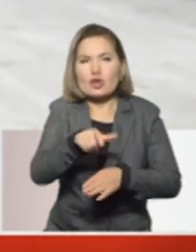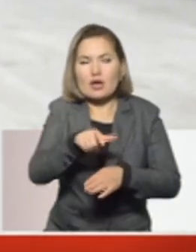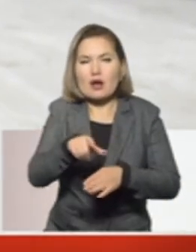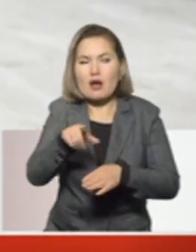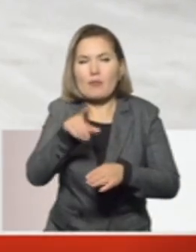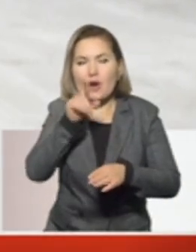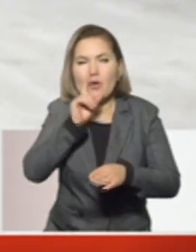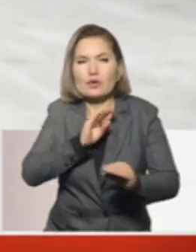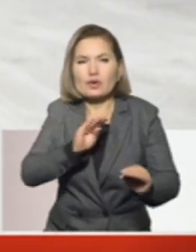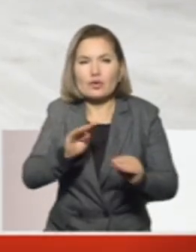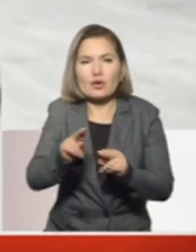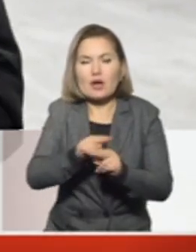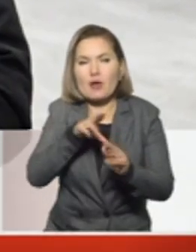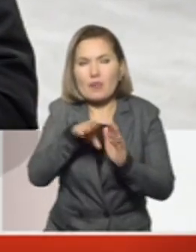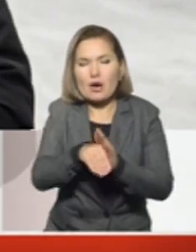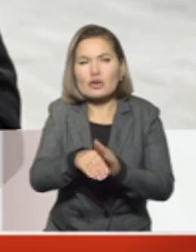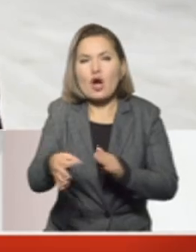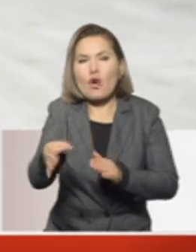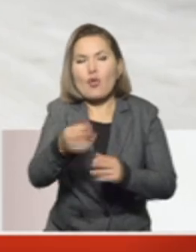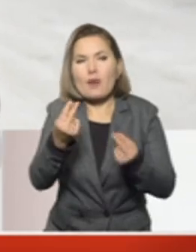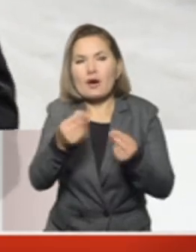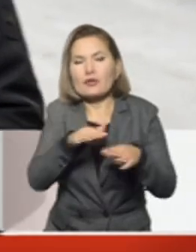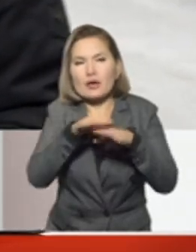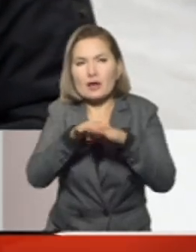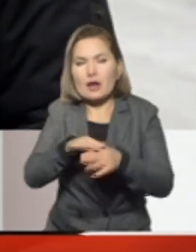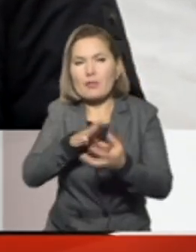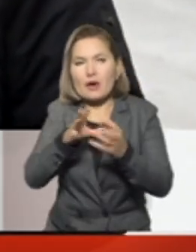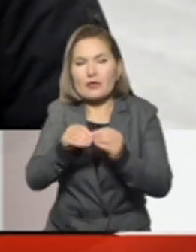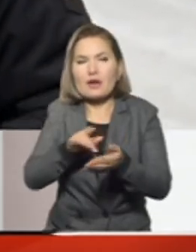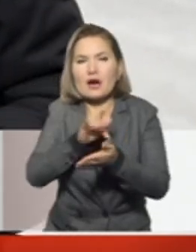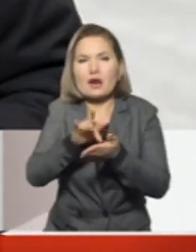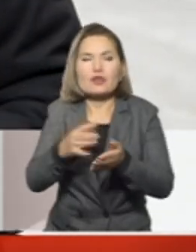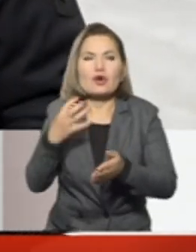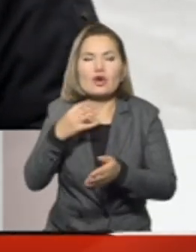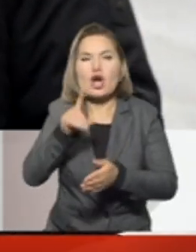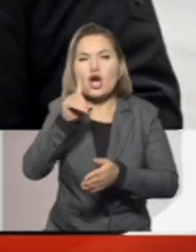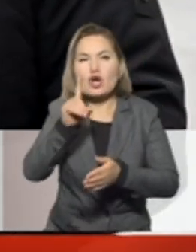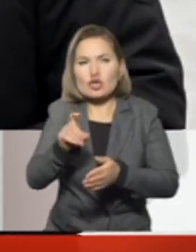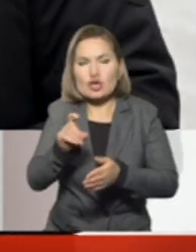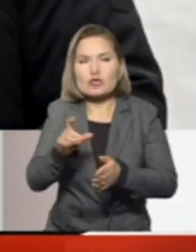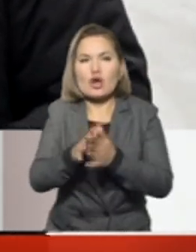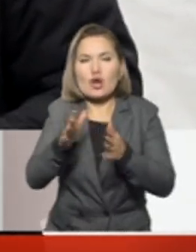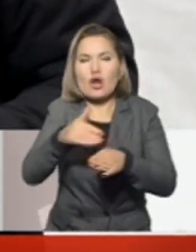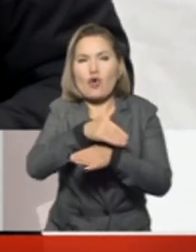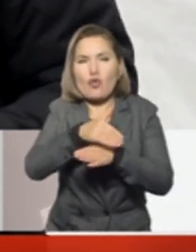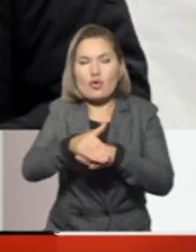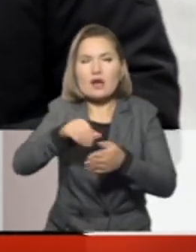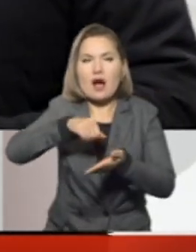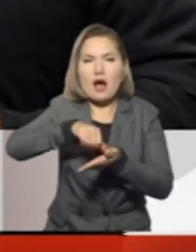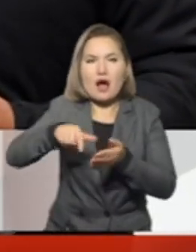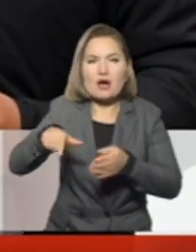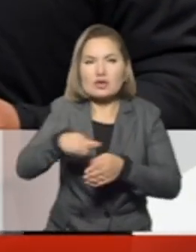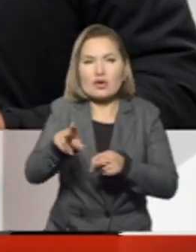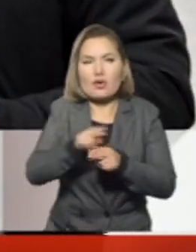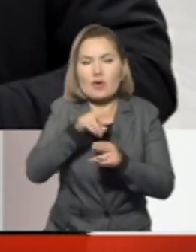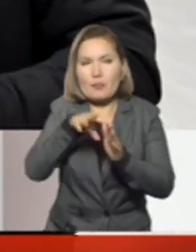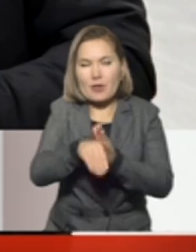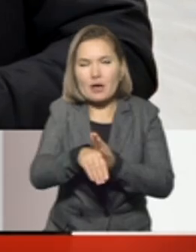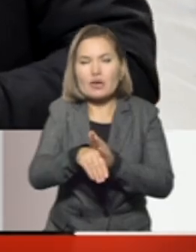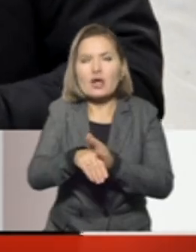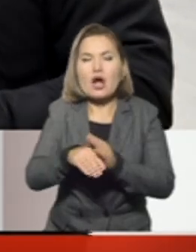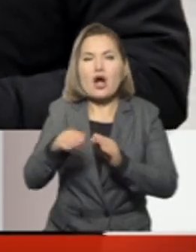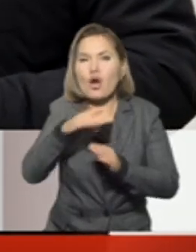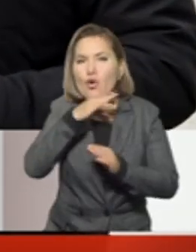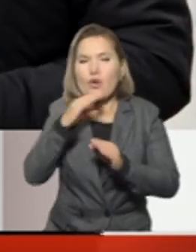инфрақұрылымын жақсартуға биыл облыста қомақты қаржы қаралды. Бір ғана қаланың өзінде 100-ге жуық көшеге асфальт төселді. Сондай-ақ көлік көп